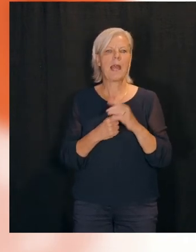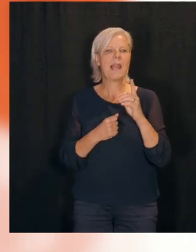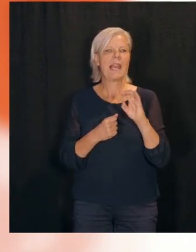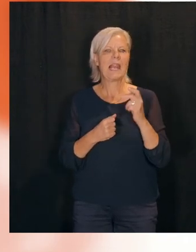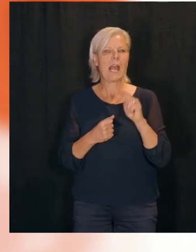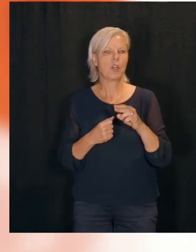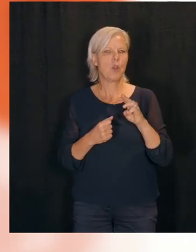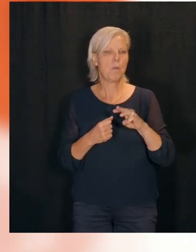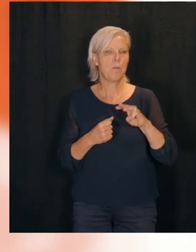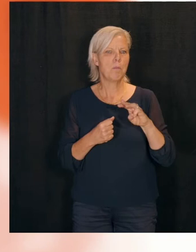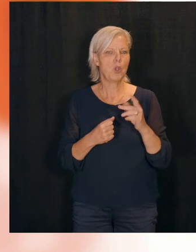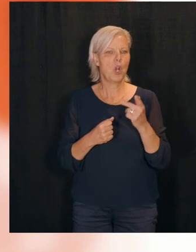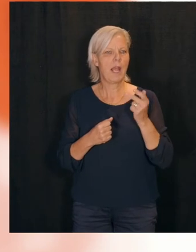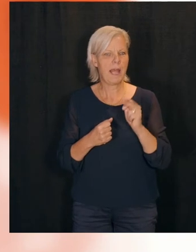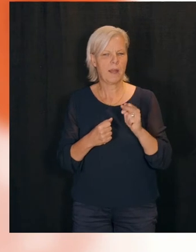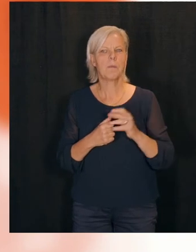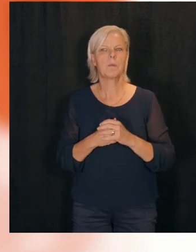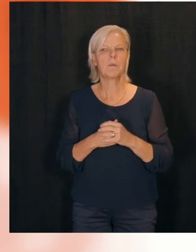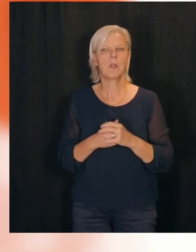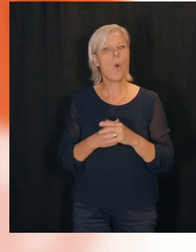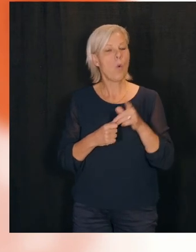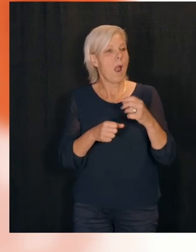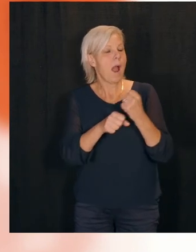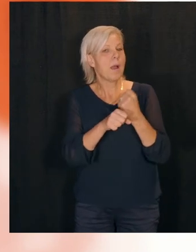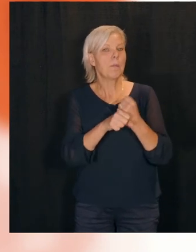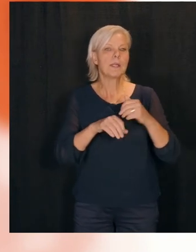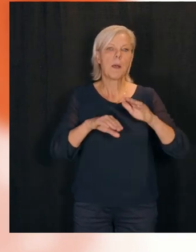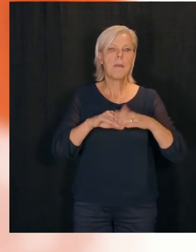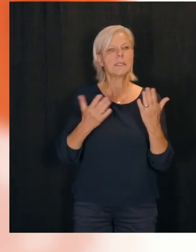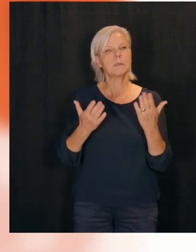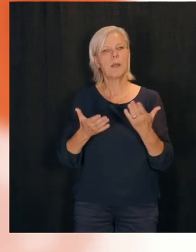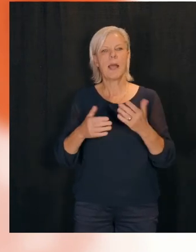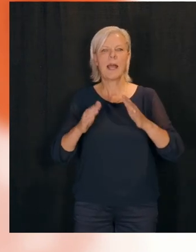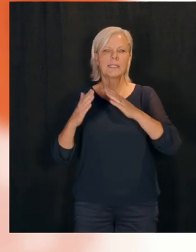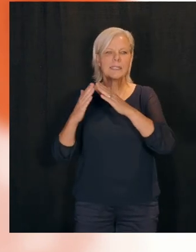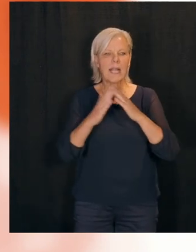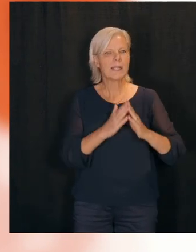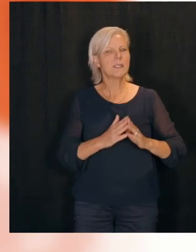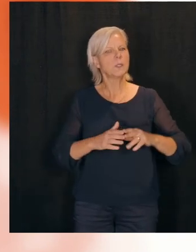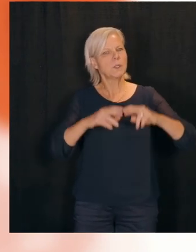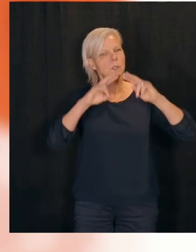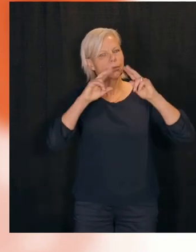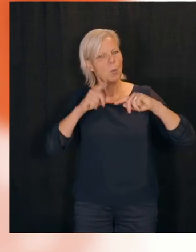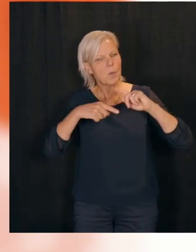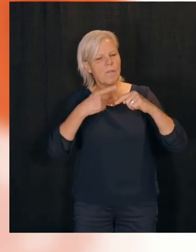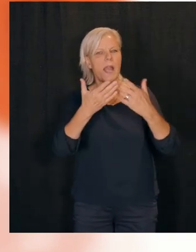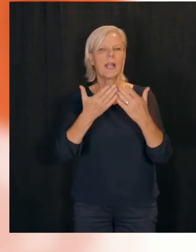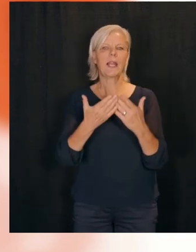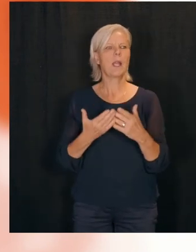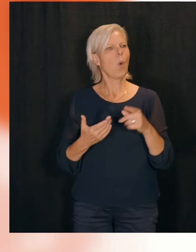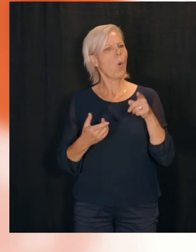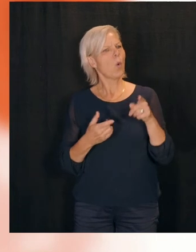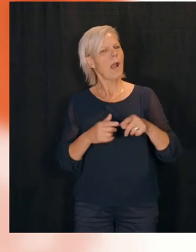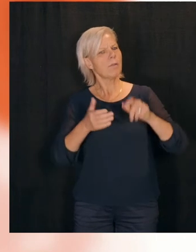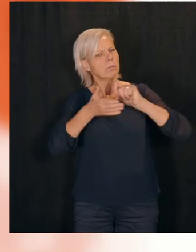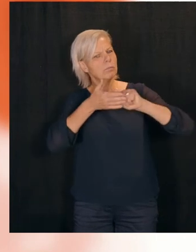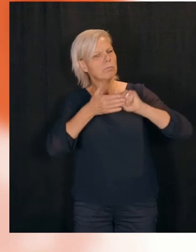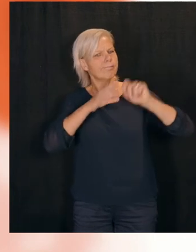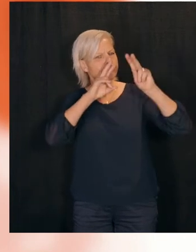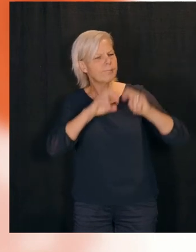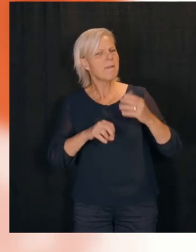Müller som arbetar med stadsutveckling och ställer sig frågan, vem bygger vi